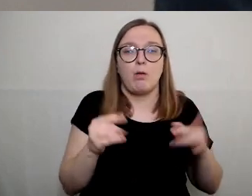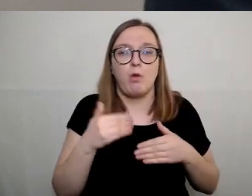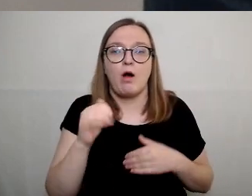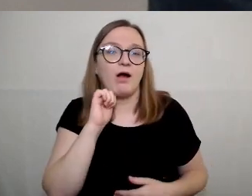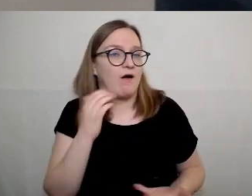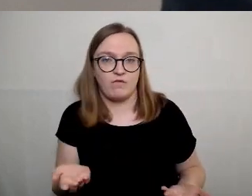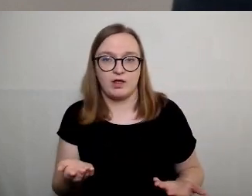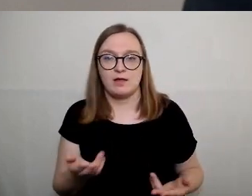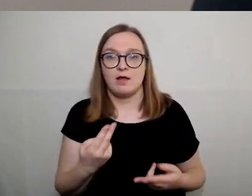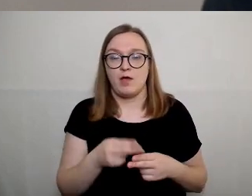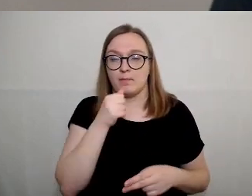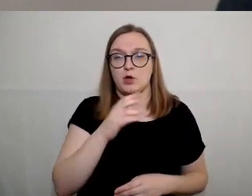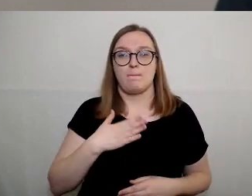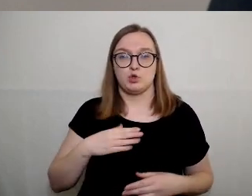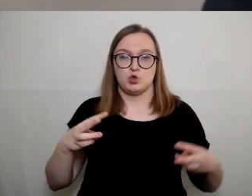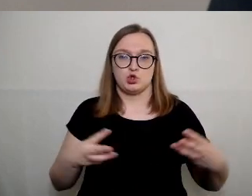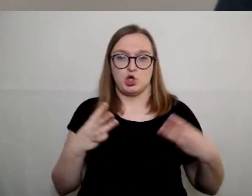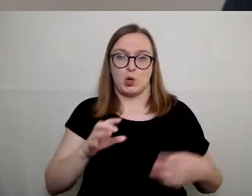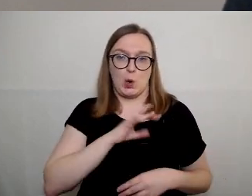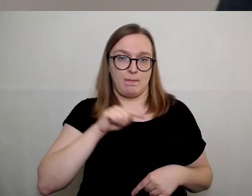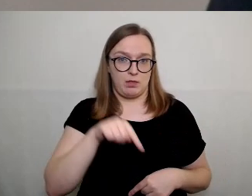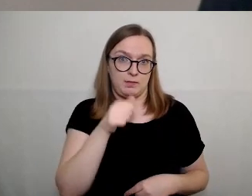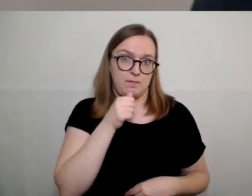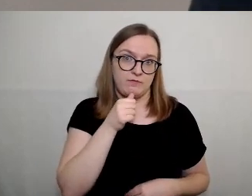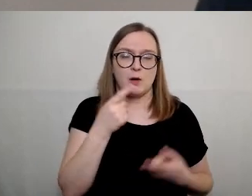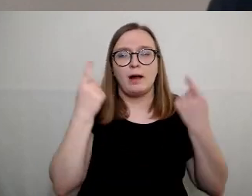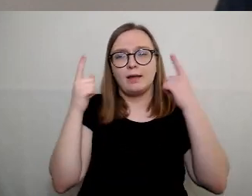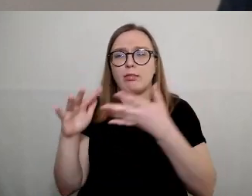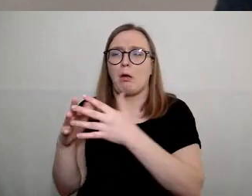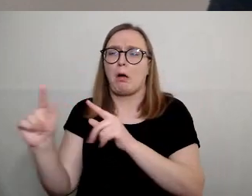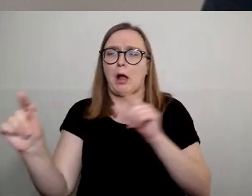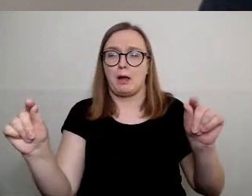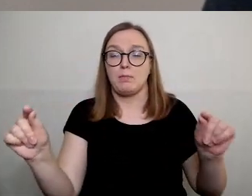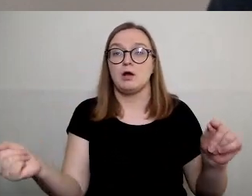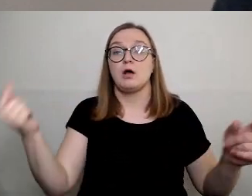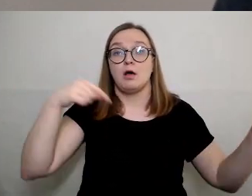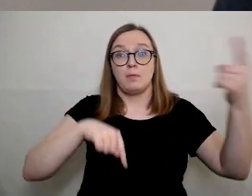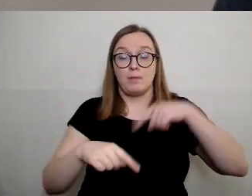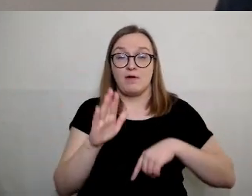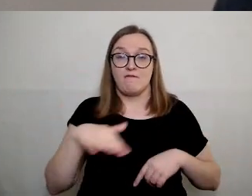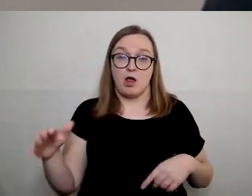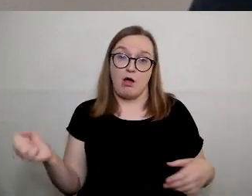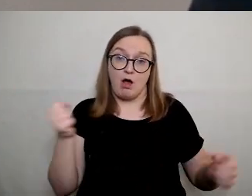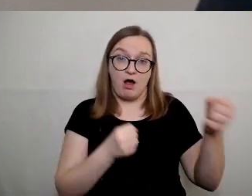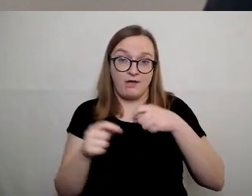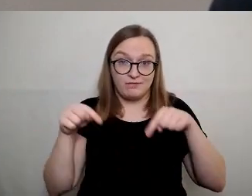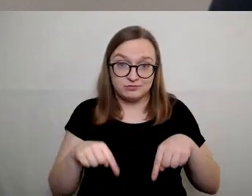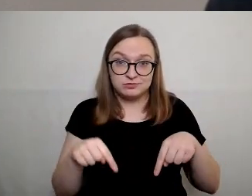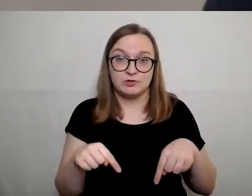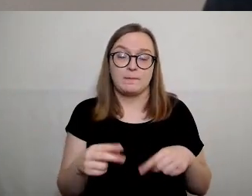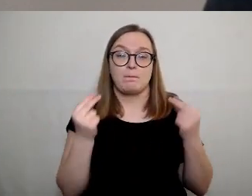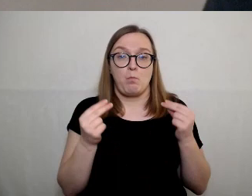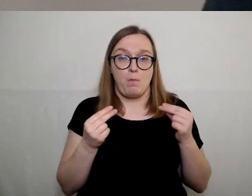į gimnaziją, Šakių, tarkim, gimnaziją, arba iš mažesnių kaimų suvažiuoja vaikai suvežami ir po pamokų, tiesiog